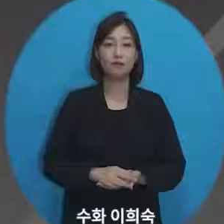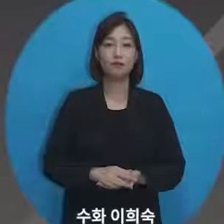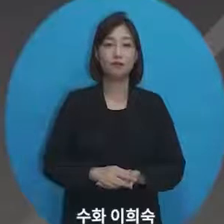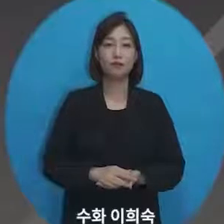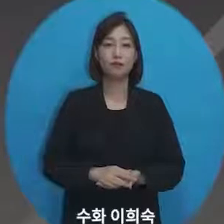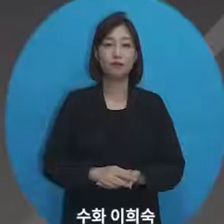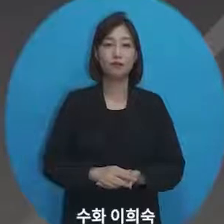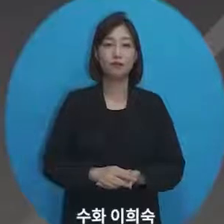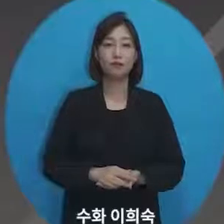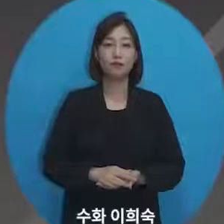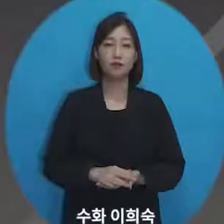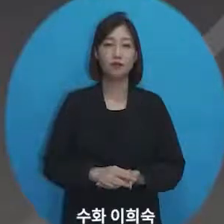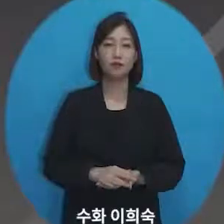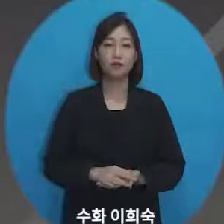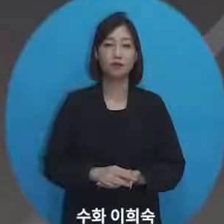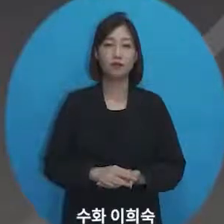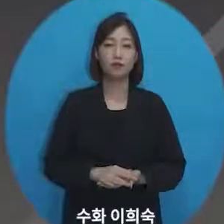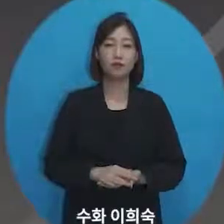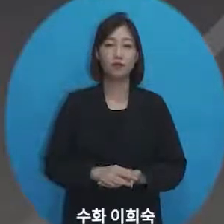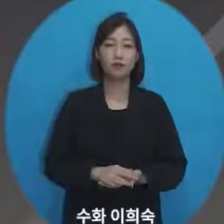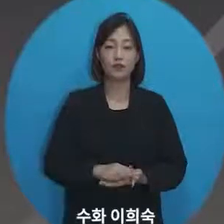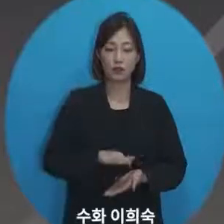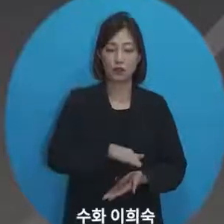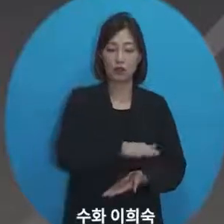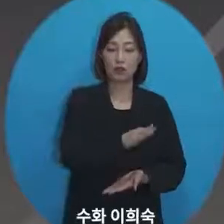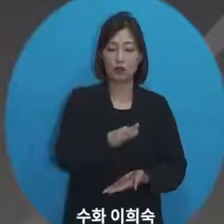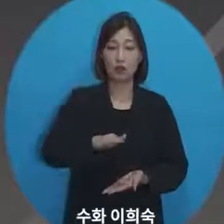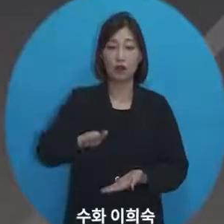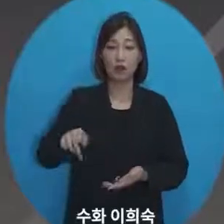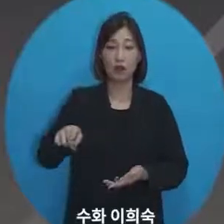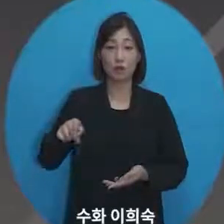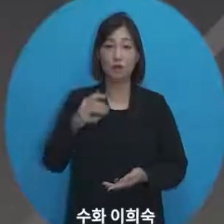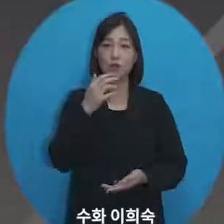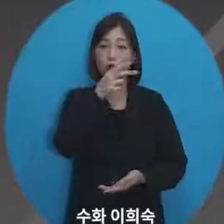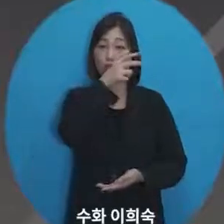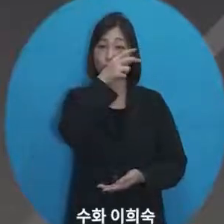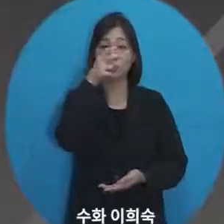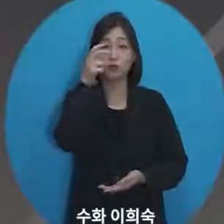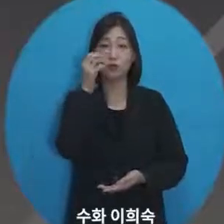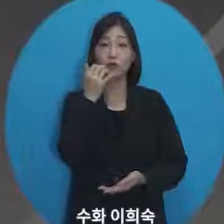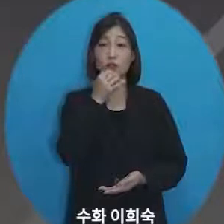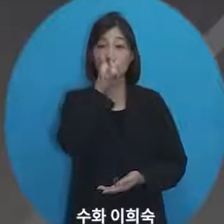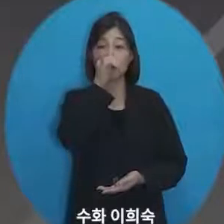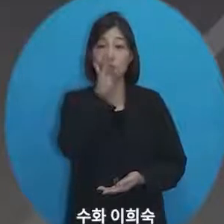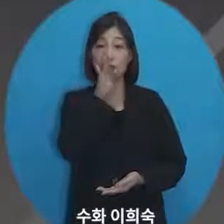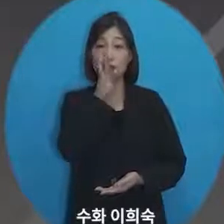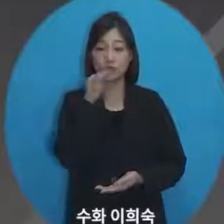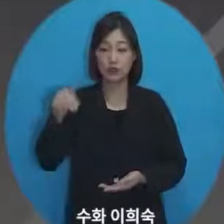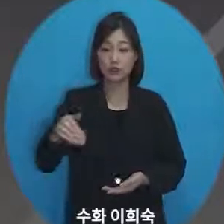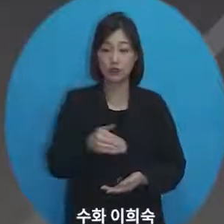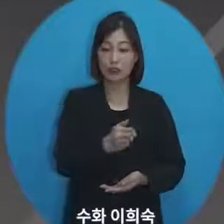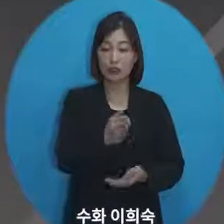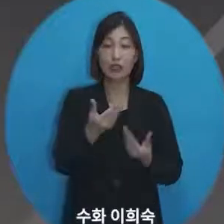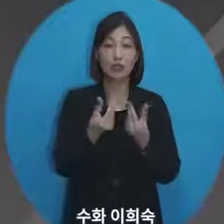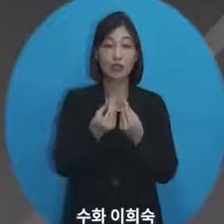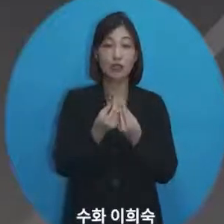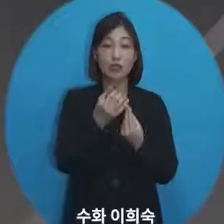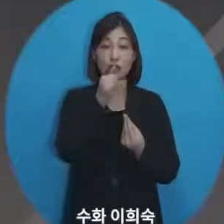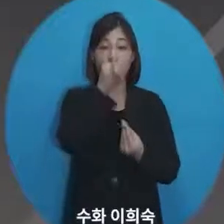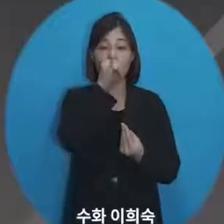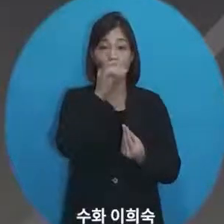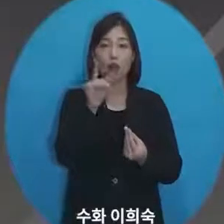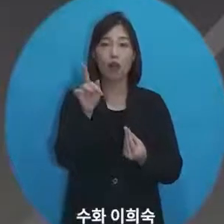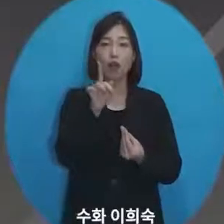수가 있으시고요. 그리고 우리가 이제 저면 블록으로 경고라는 부분에 대해서 바닥에 다른